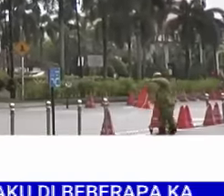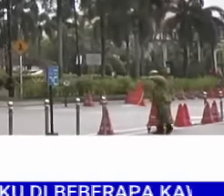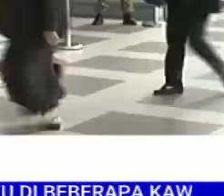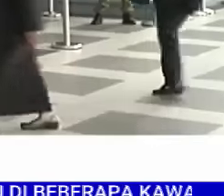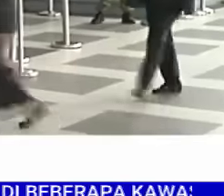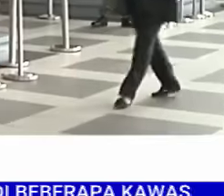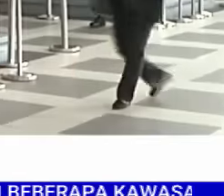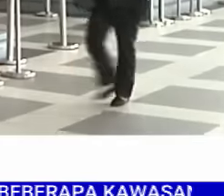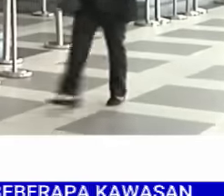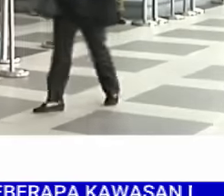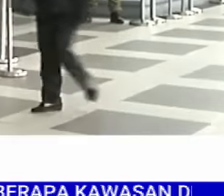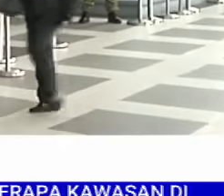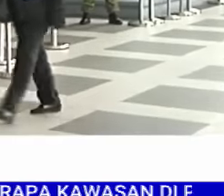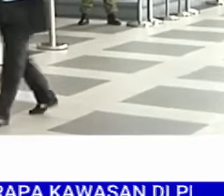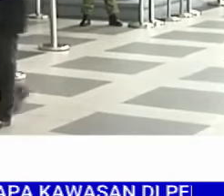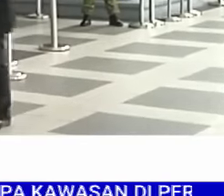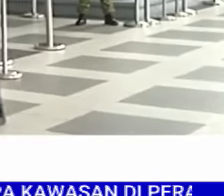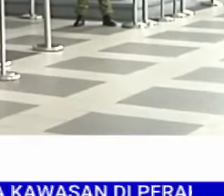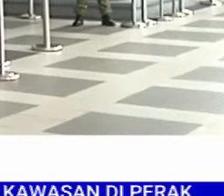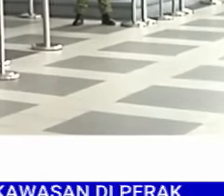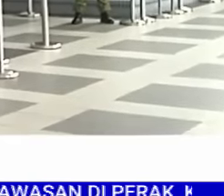institusi kehakiman